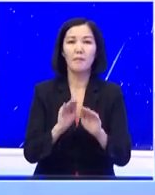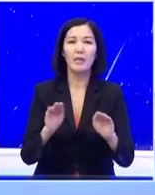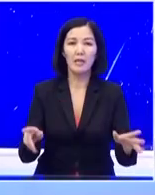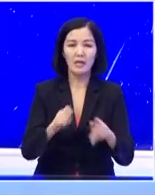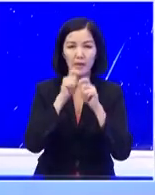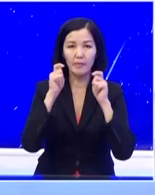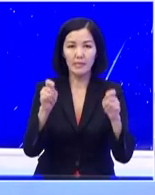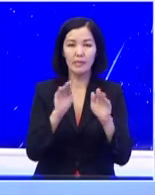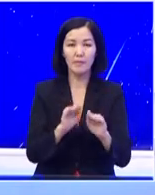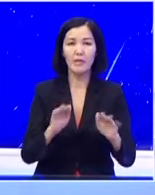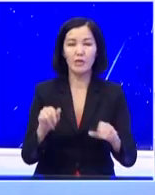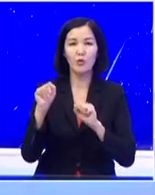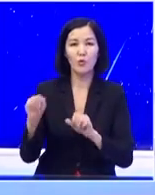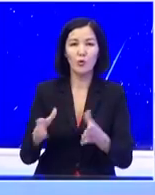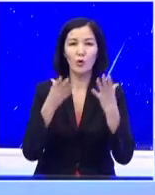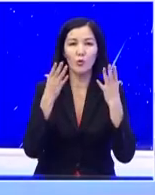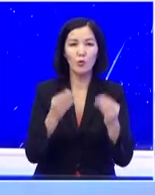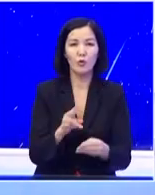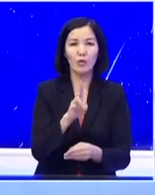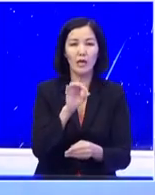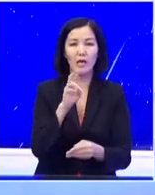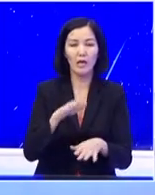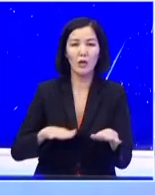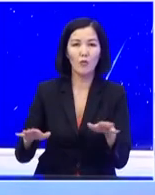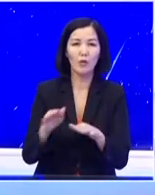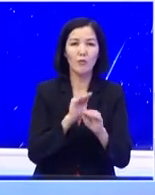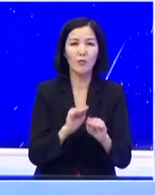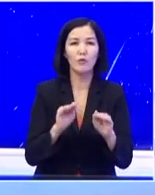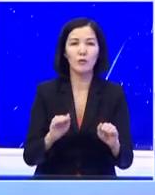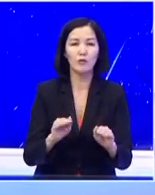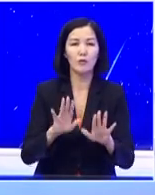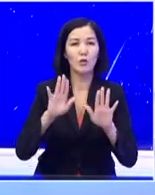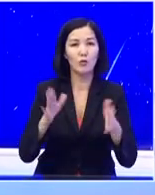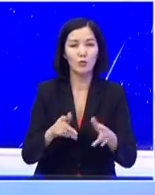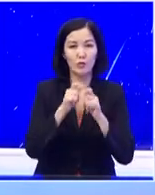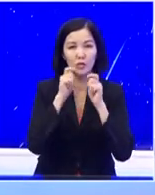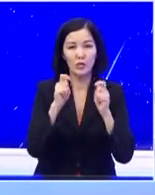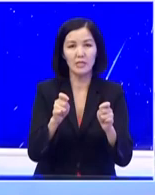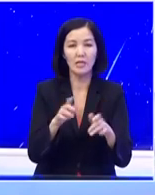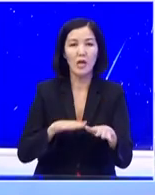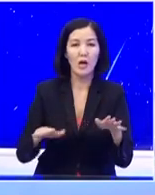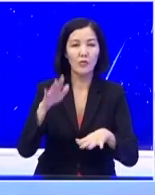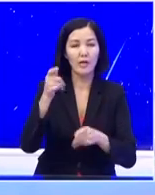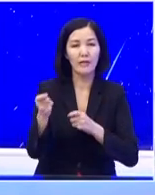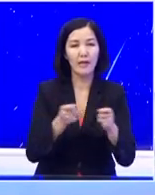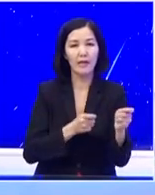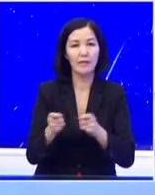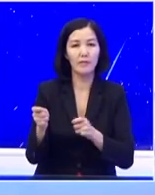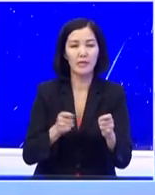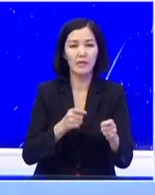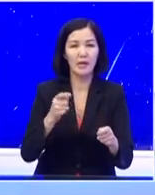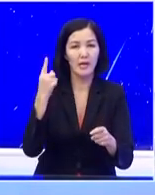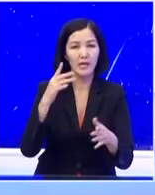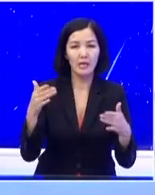Балаларға базарлық. Балаларды қорғау күніне орай Кеген ауданда бүлдіршіндерге тосын сый жасалды. Аудан әкімдігі көтерген